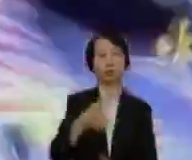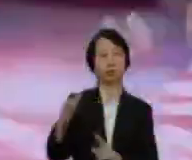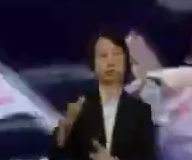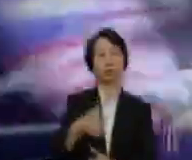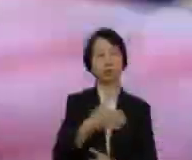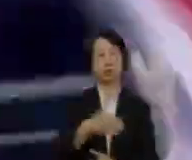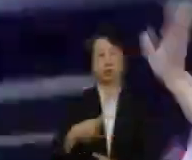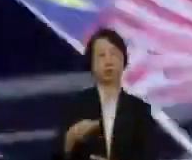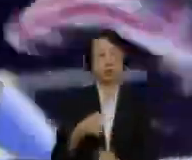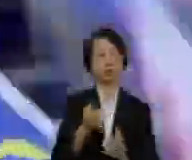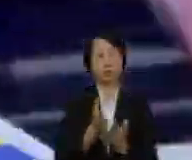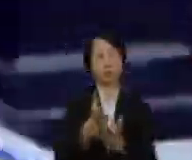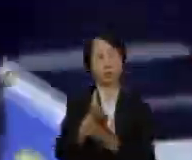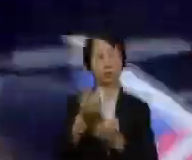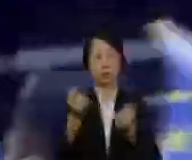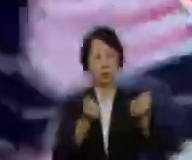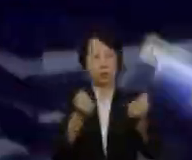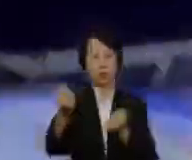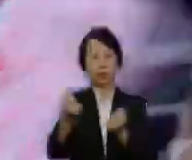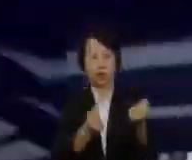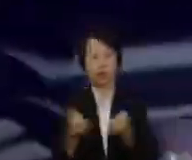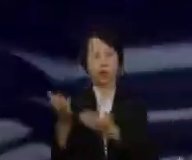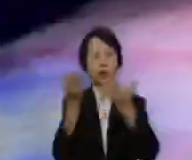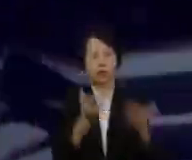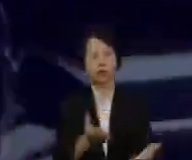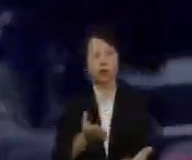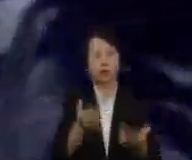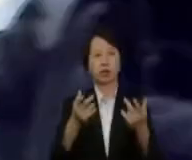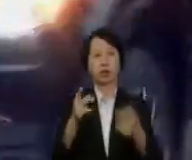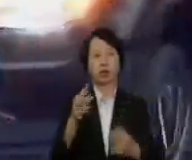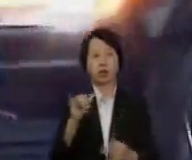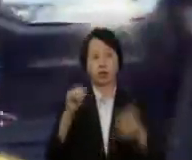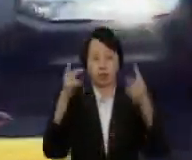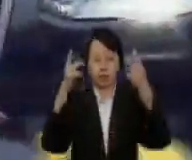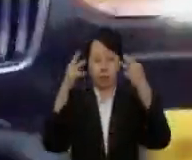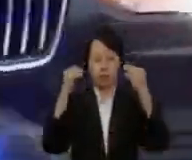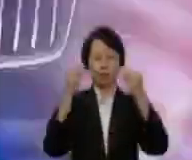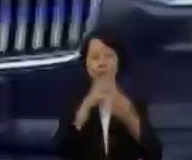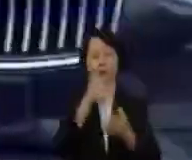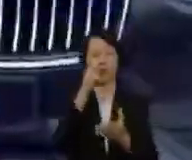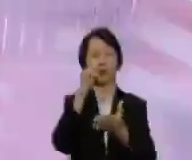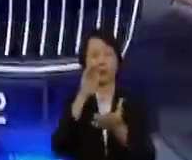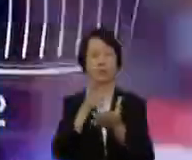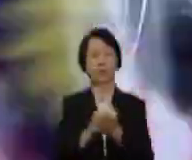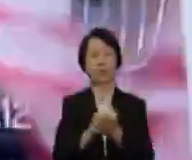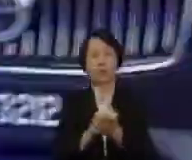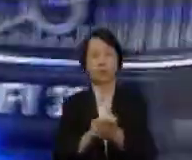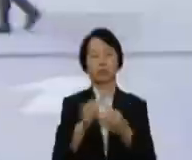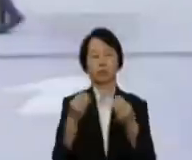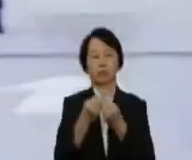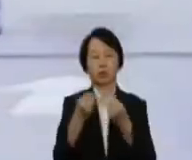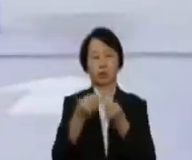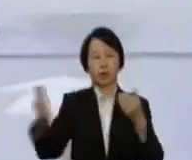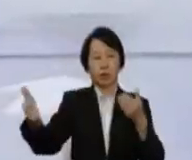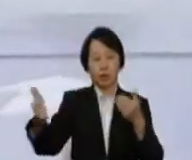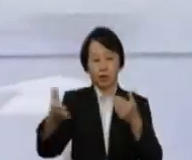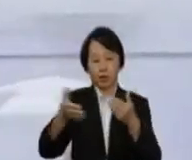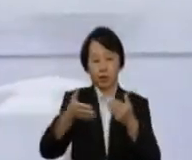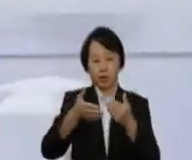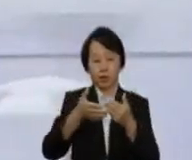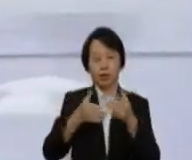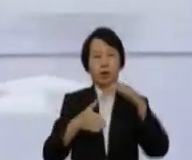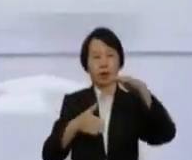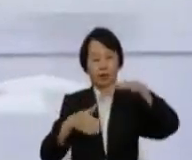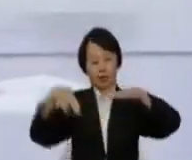Gemilang menerusi kenderaan yang membawa Yang Amat Berhormat Perdana Menteri bersama isteri ketika ini semakin menghampiri pentas